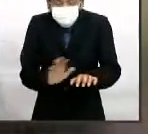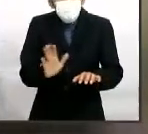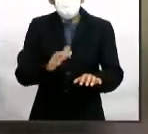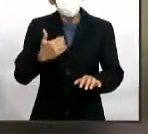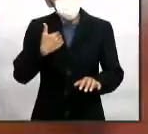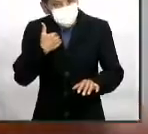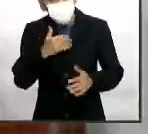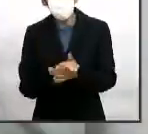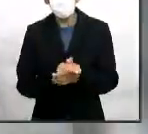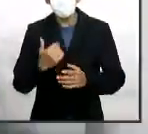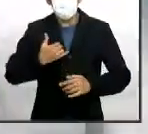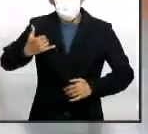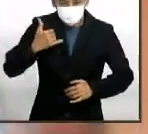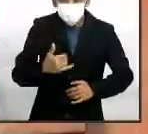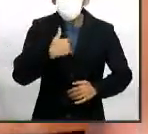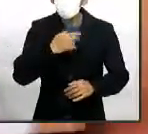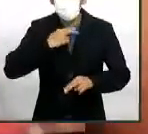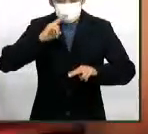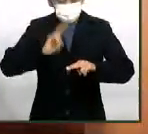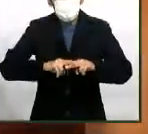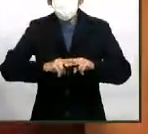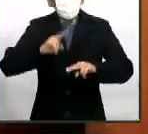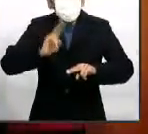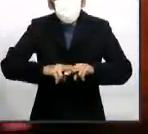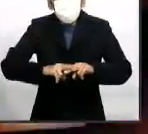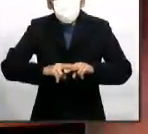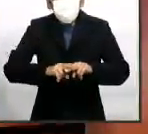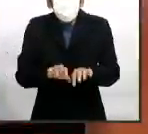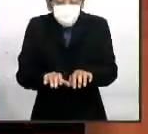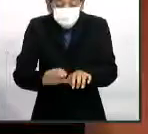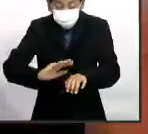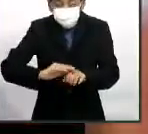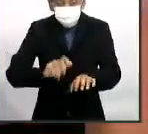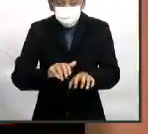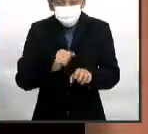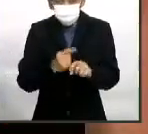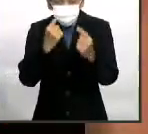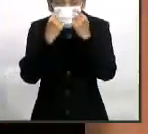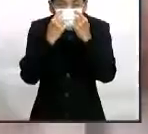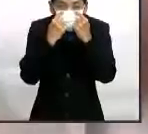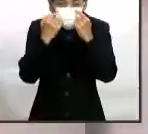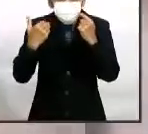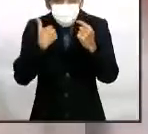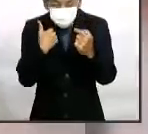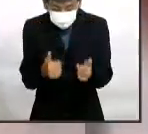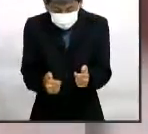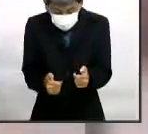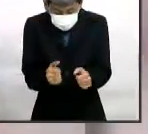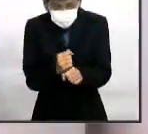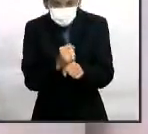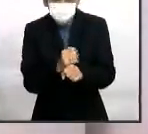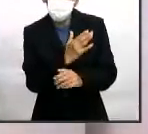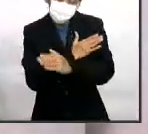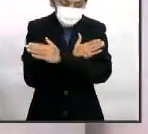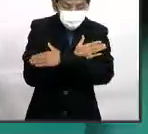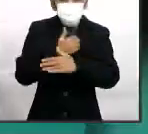ของฟิตเนสด้วยที่ต้องเอาเข้ามาถูกไหมครับเพราะว่าเรานั่งเล่นอย่างเดียวอยู่หน้าคอมมันมีการใช้สายตามันใช้แค่กล้ามเนื้อบ